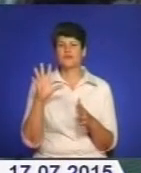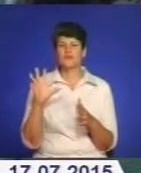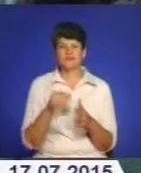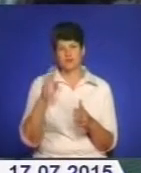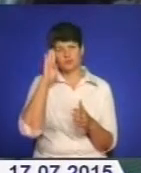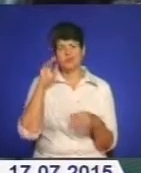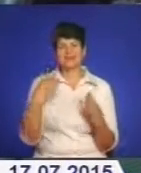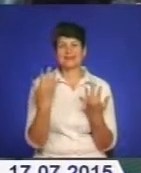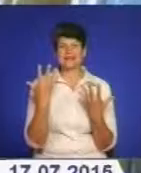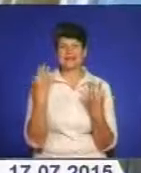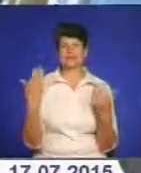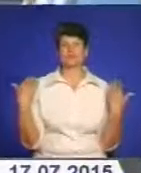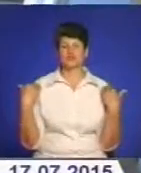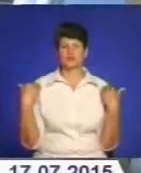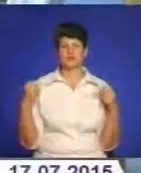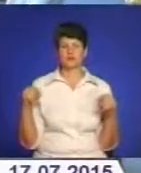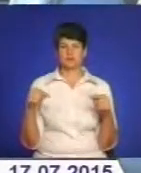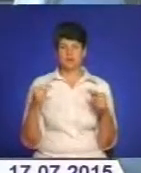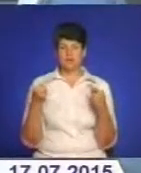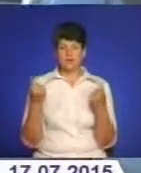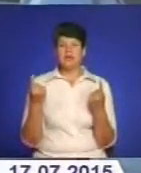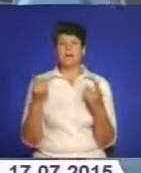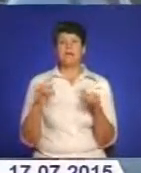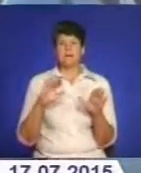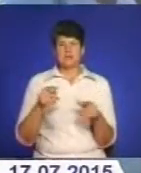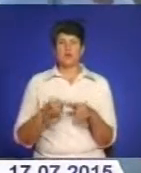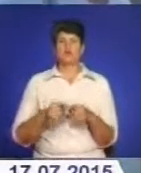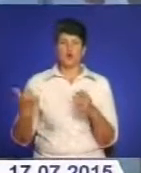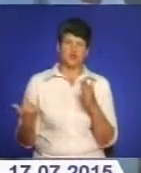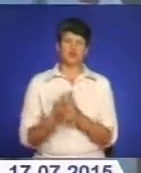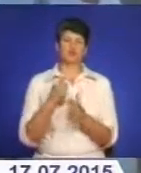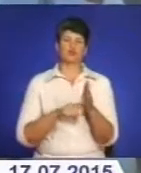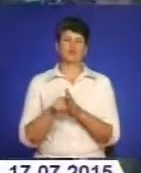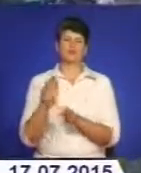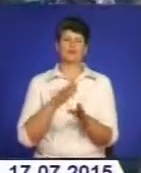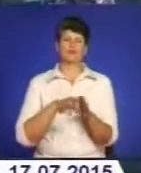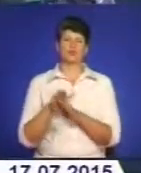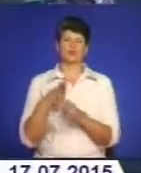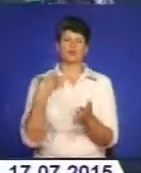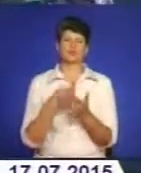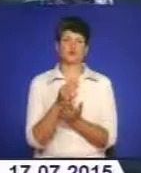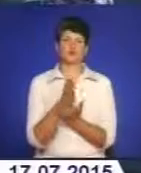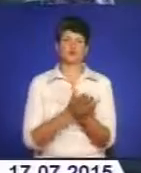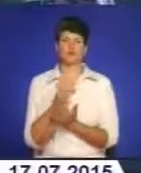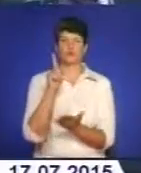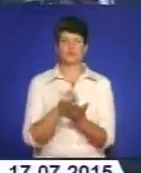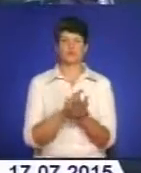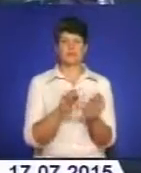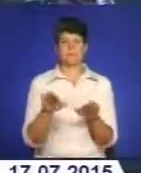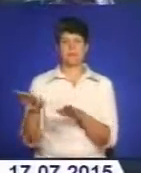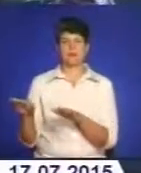днів для відпочинку та відновлення сил. Після цього вони знову приступлять до виконання своїх службових обов'язків на місцях.